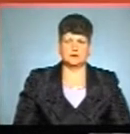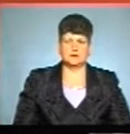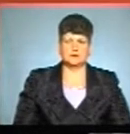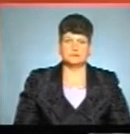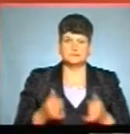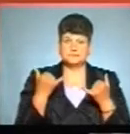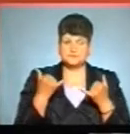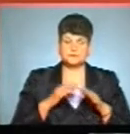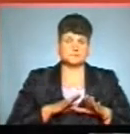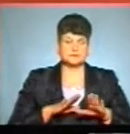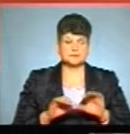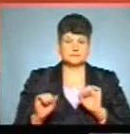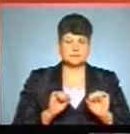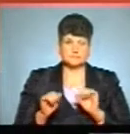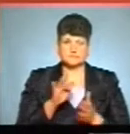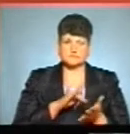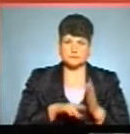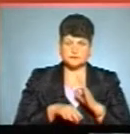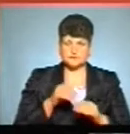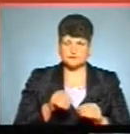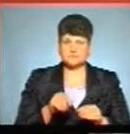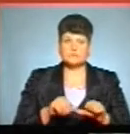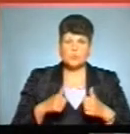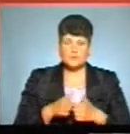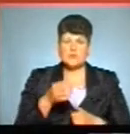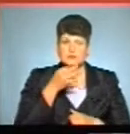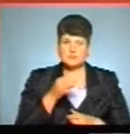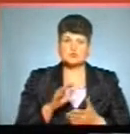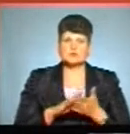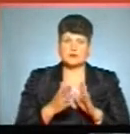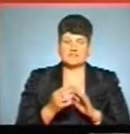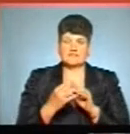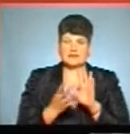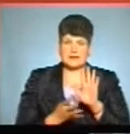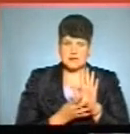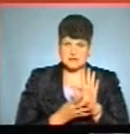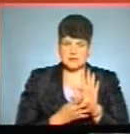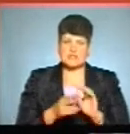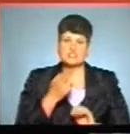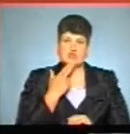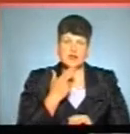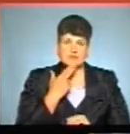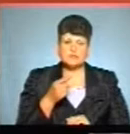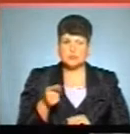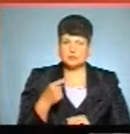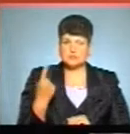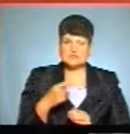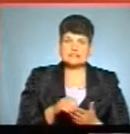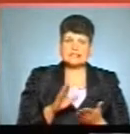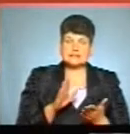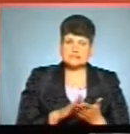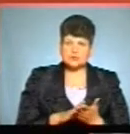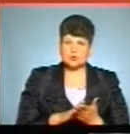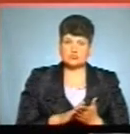Сьогодні заступник керівника Центральної виборчої комісії повідомив, що станом на 19 червня на Тернопільщині зареєструвалося